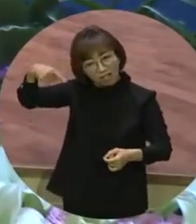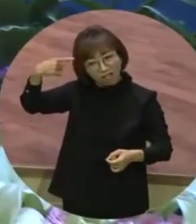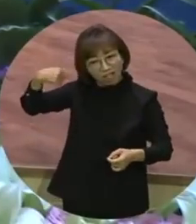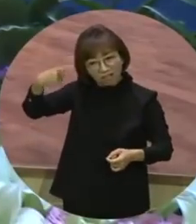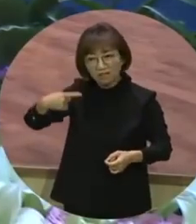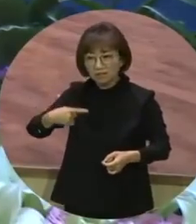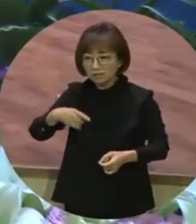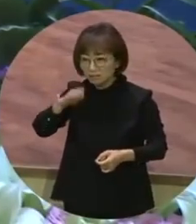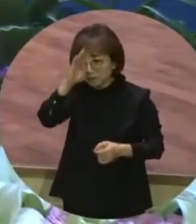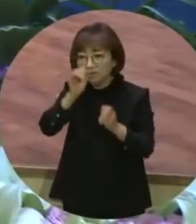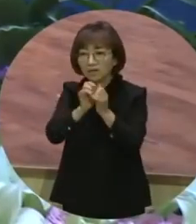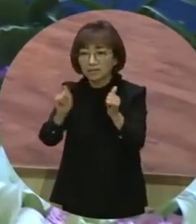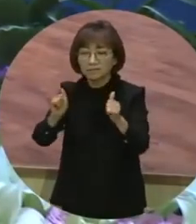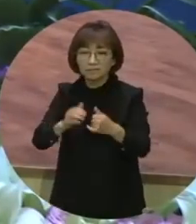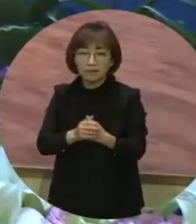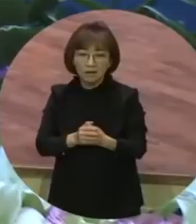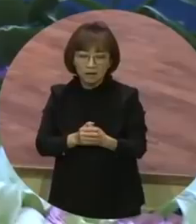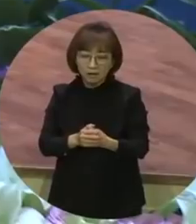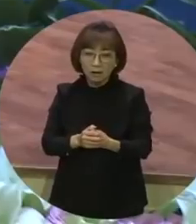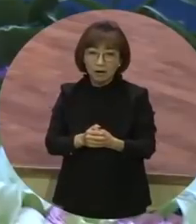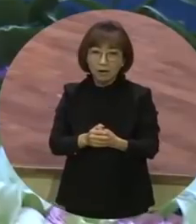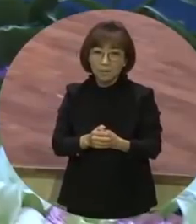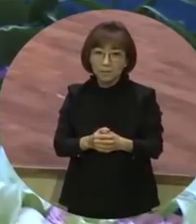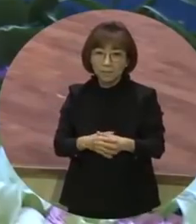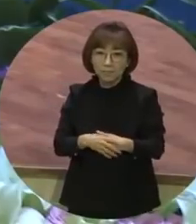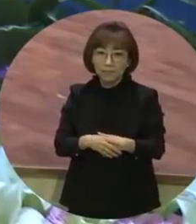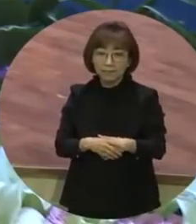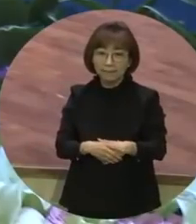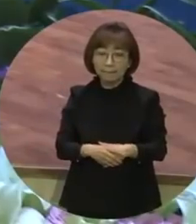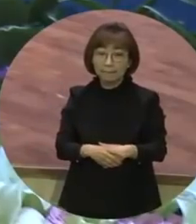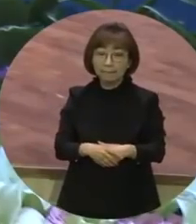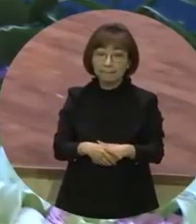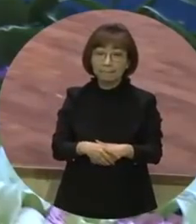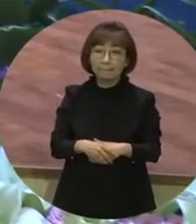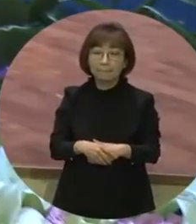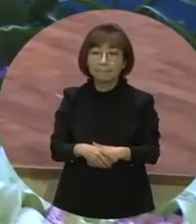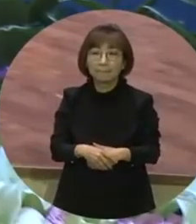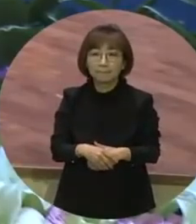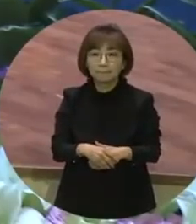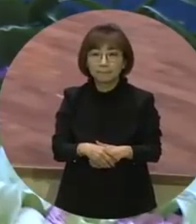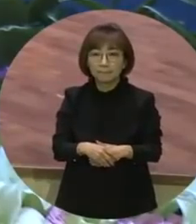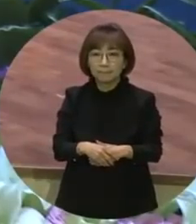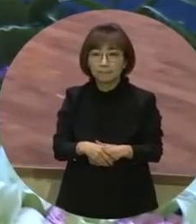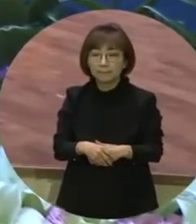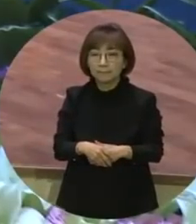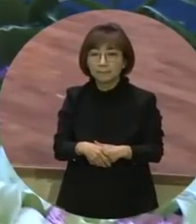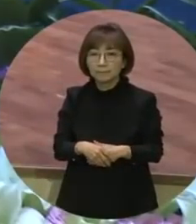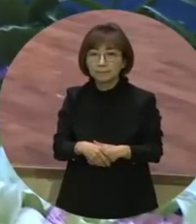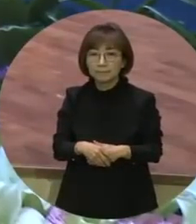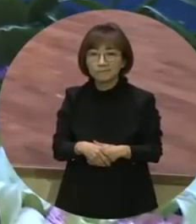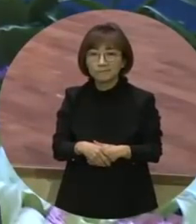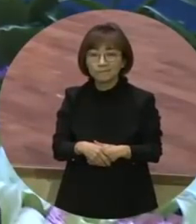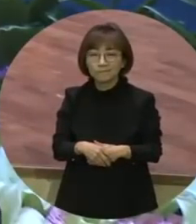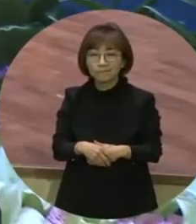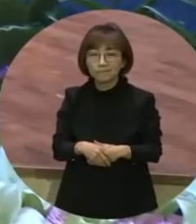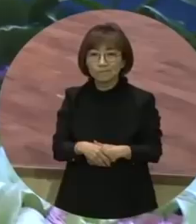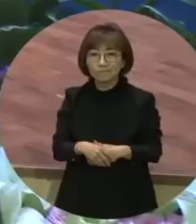정상이 없대. 정상이 말이 하나. 이거는 그냥 교사하고 학생들이 같이 막 피울 정도로